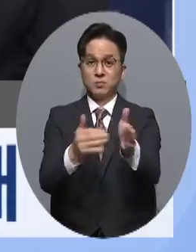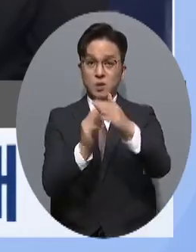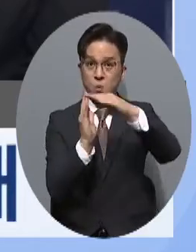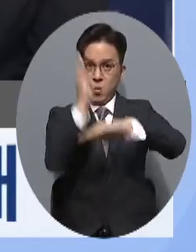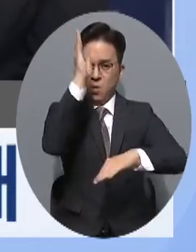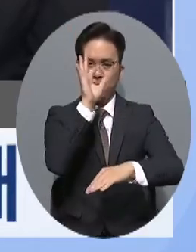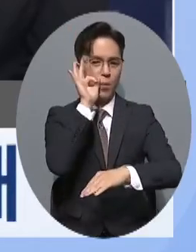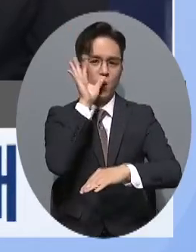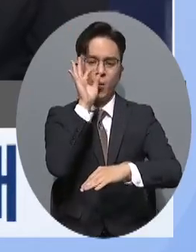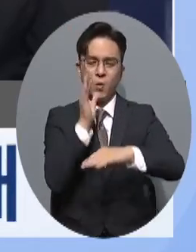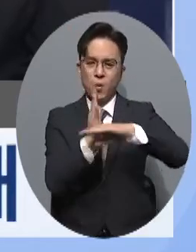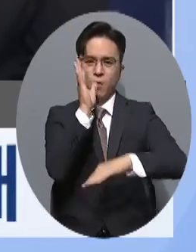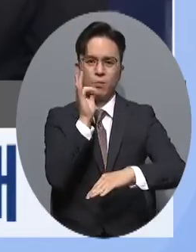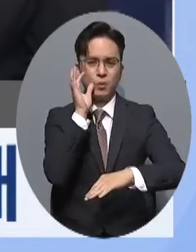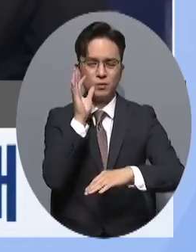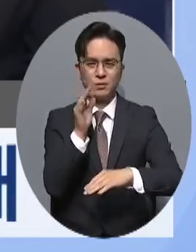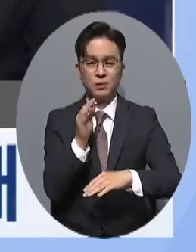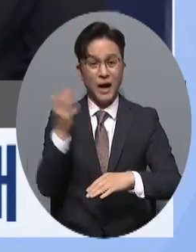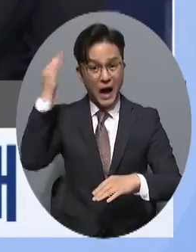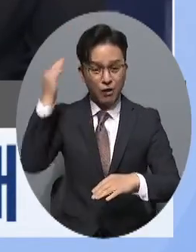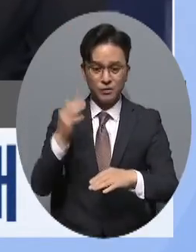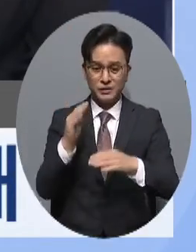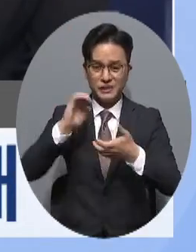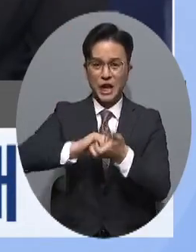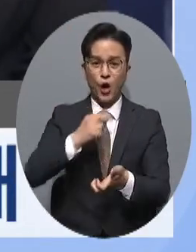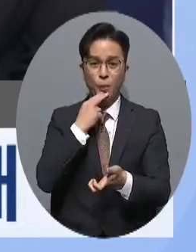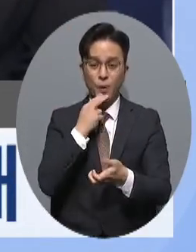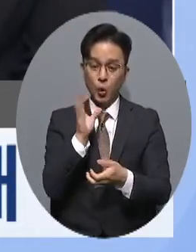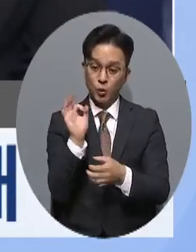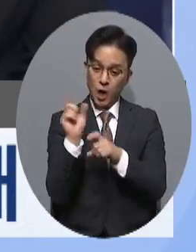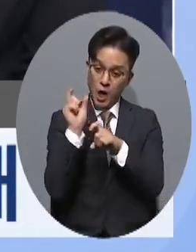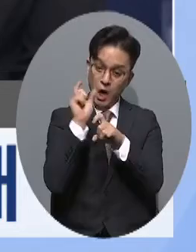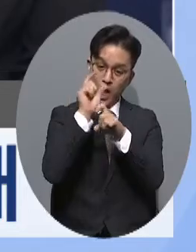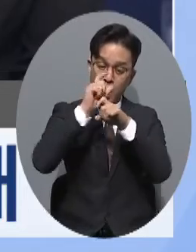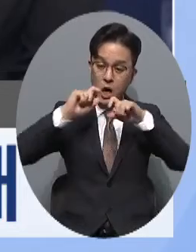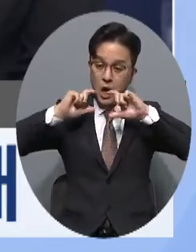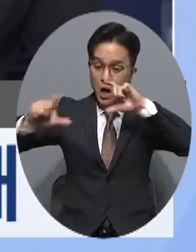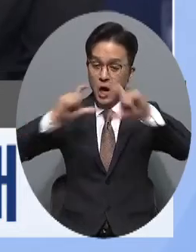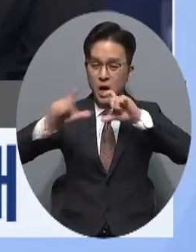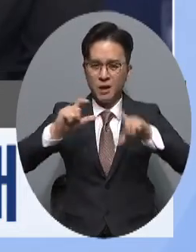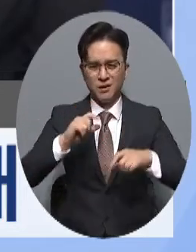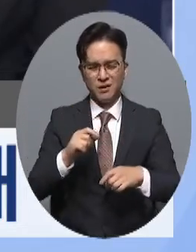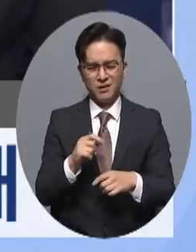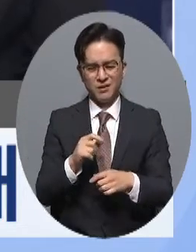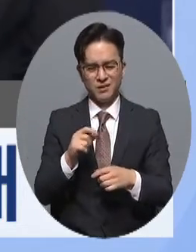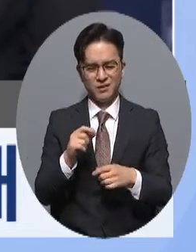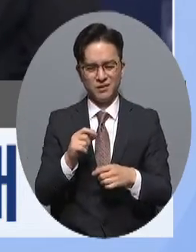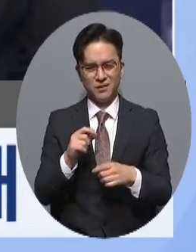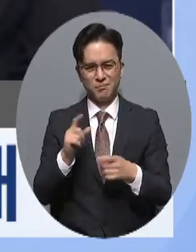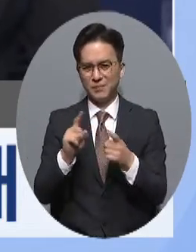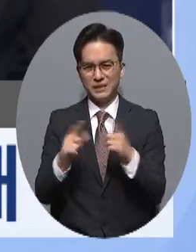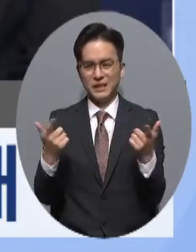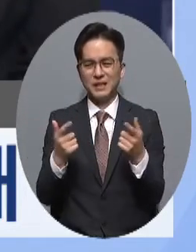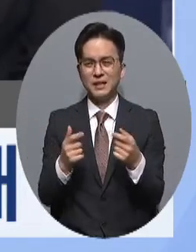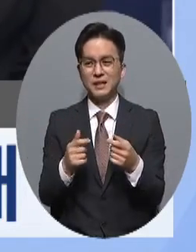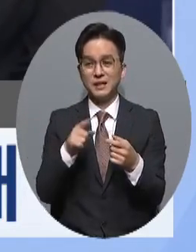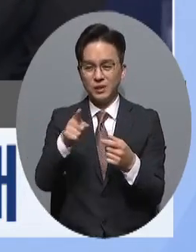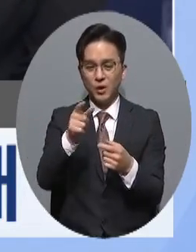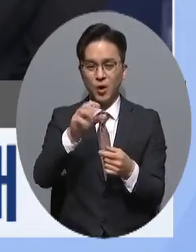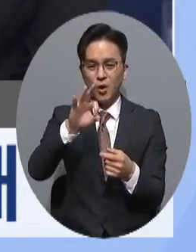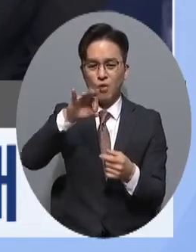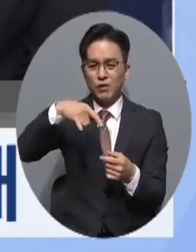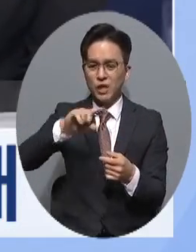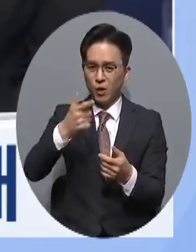불법으로 규정하고 있지 않기 때문에 이게 저는 위헌 소지는 실제로 굉장히 낮다라고 보고 한 발짝 뗄 때가 됐다라고